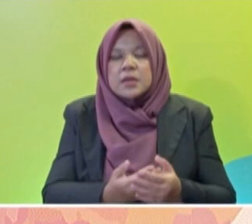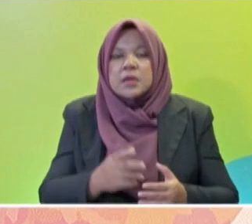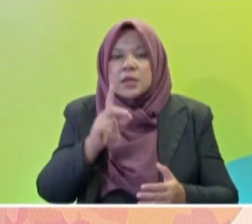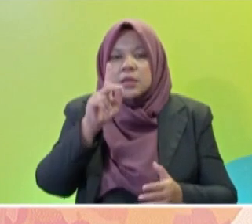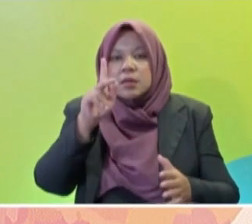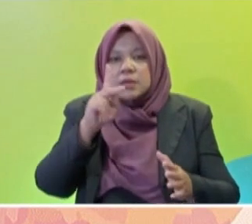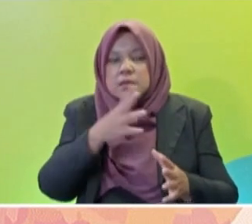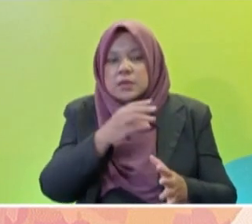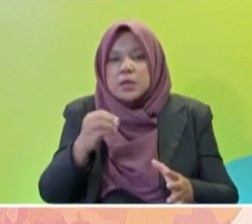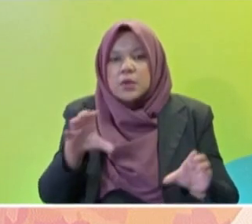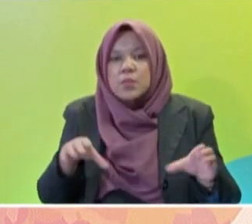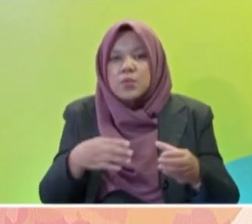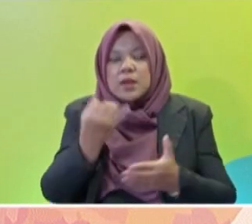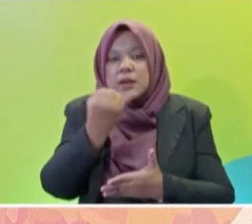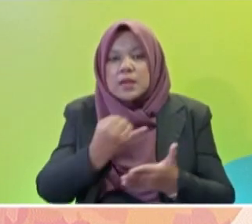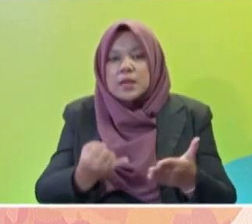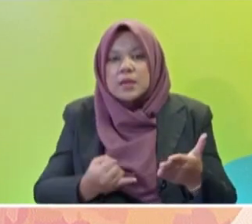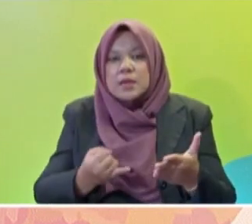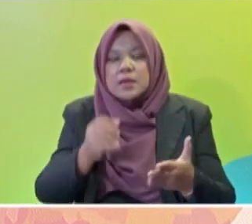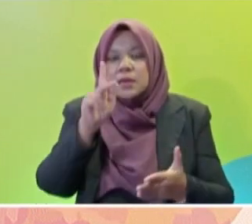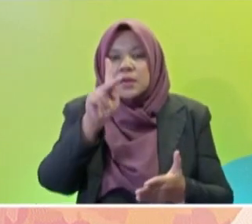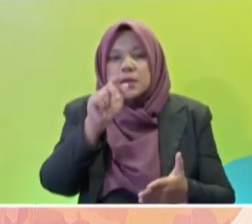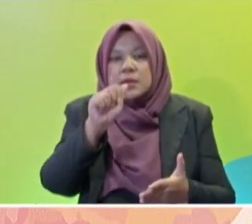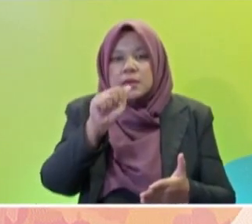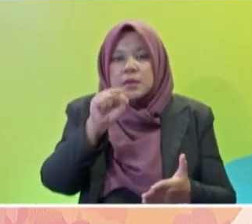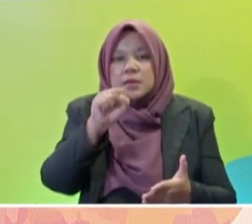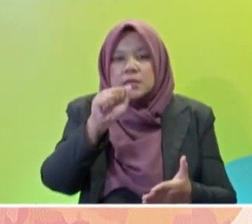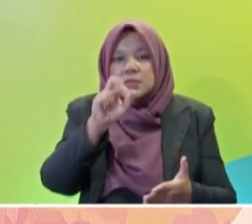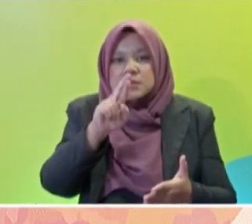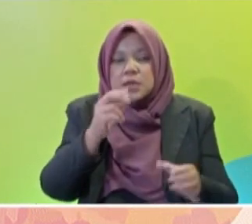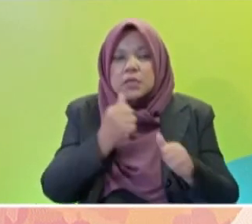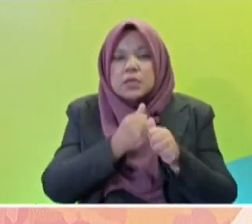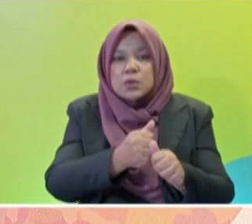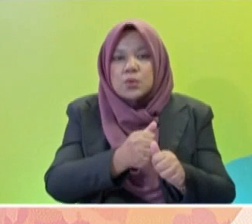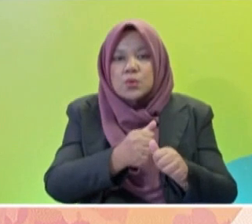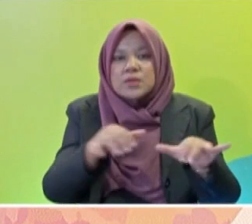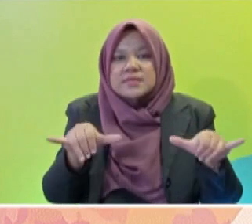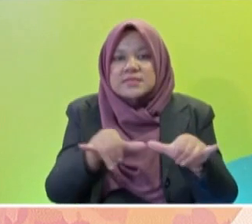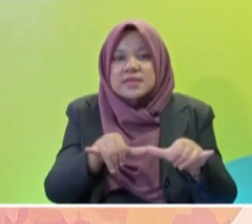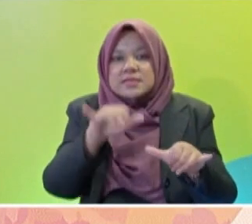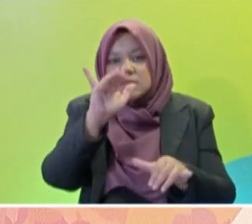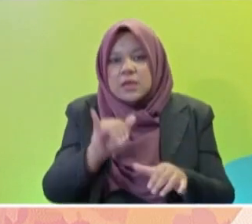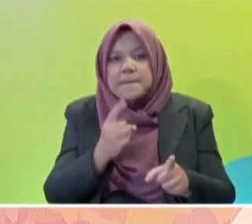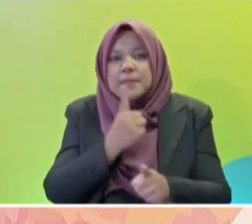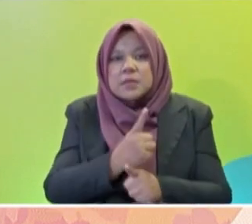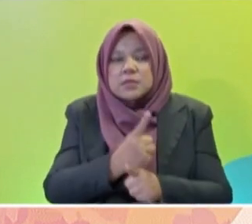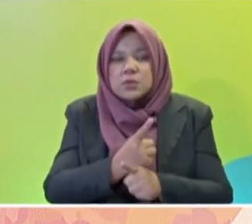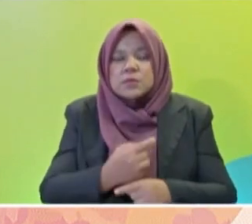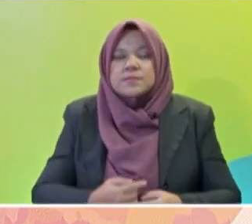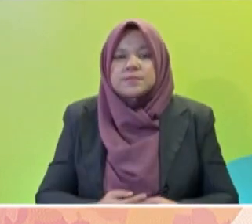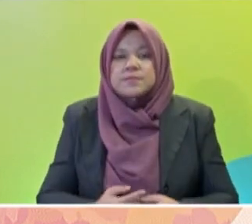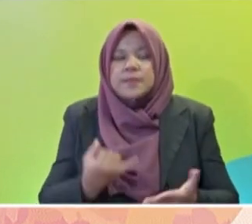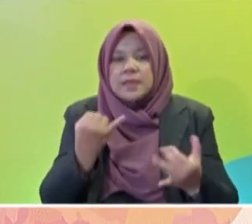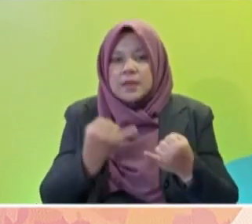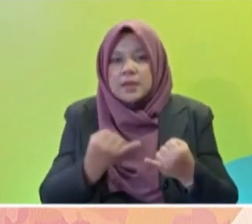karangkasa ini eee mengikut size yang sebenarnya Kris Oh oke kemudian kita lakukan kompilasi